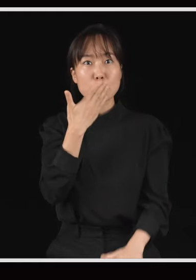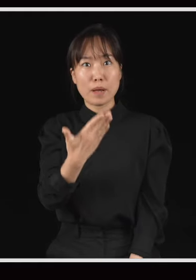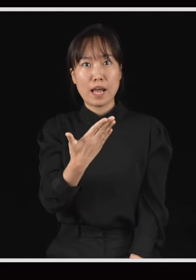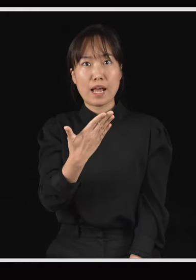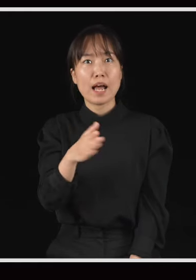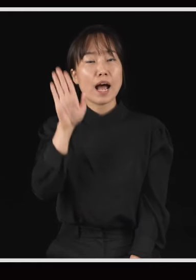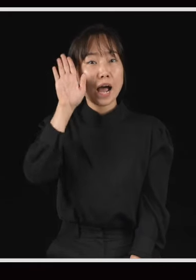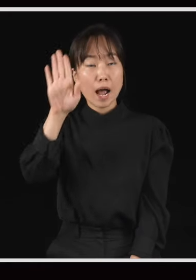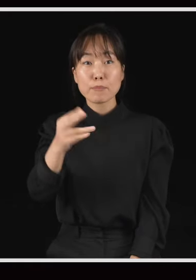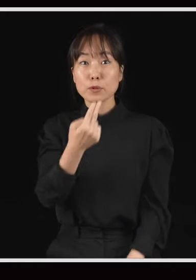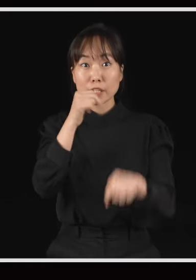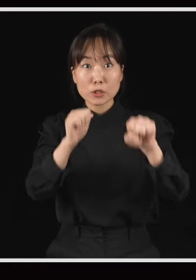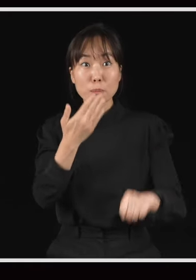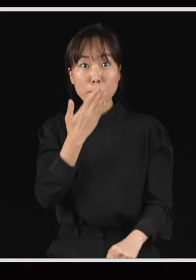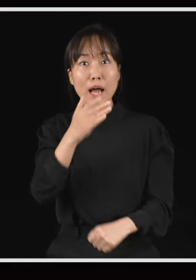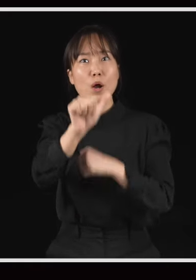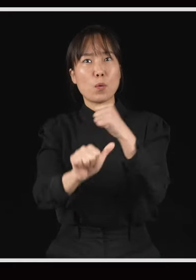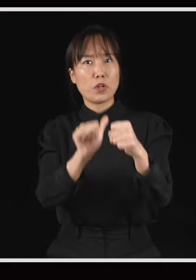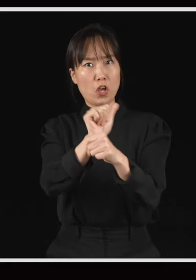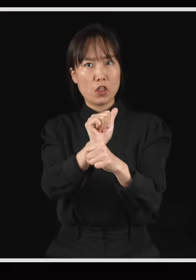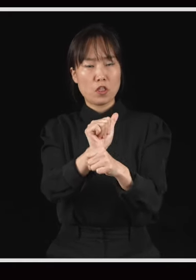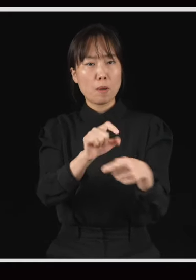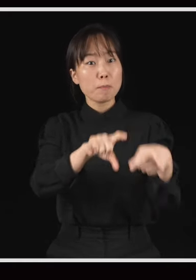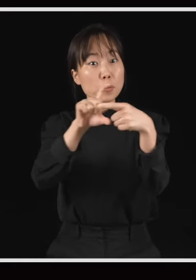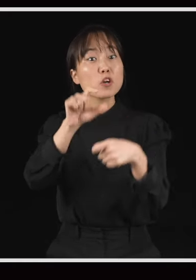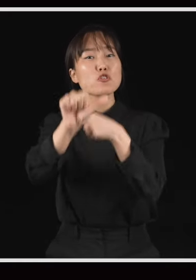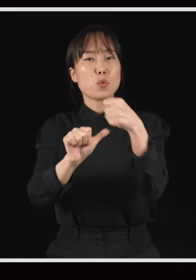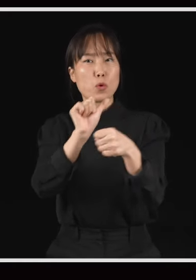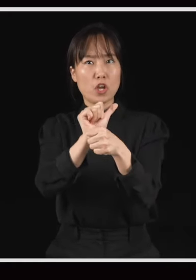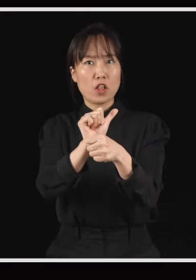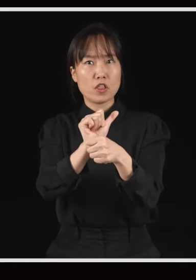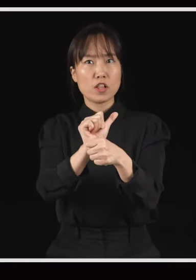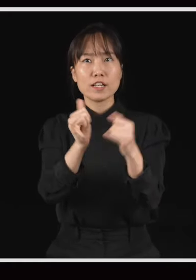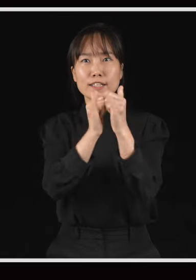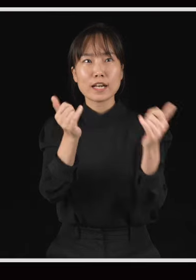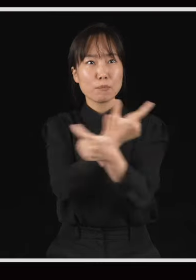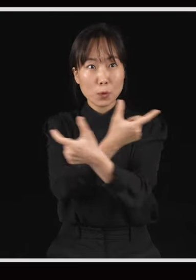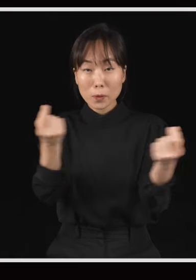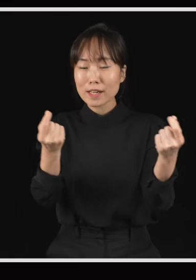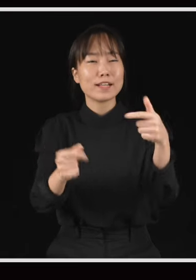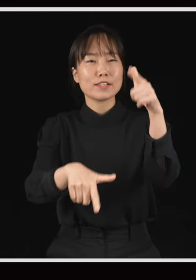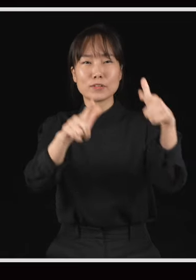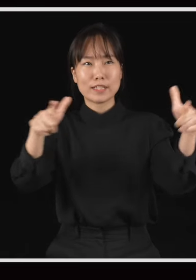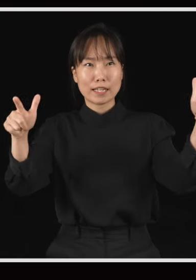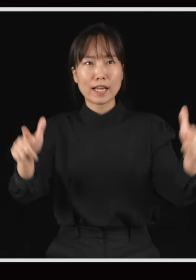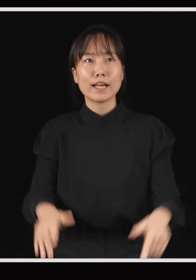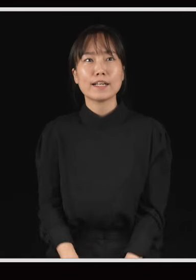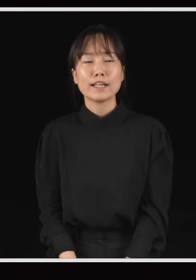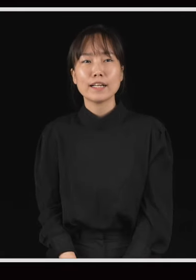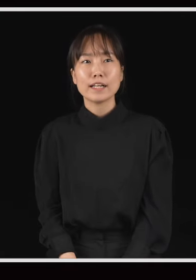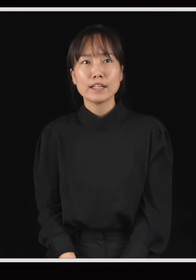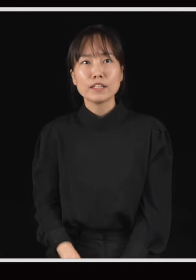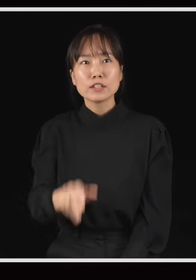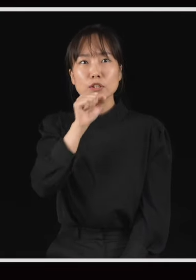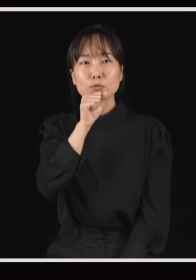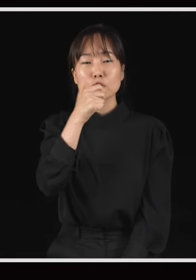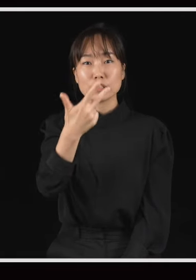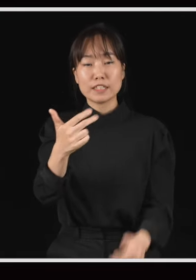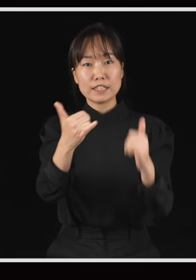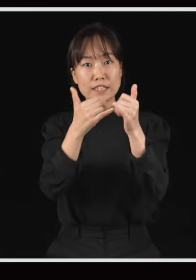기대여명이 5년 안쪽으로 들어옵니다. 통상적으로요. 평균적인 겁니다. 개인적으로는 아니고요. 자, 7점, 중증